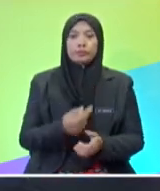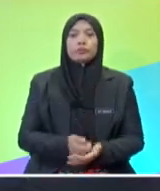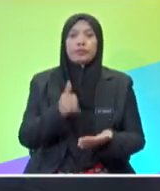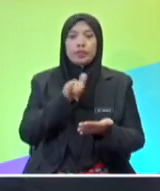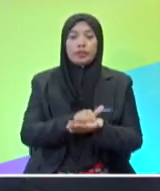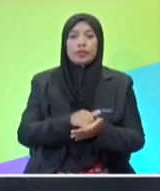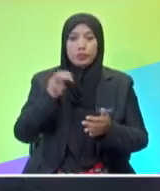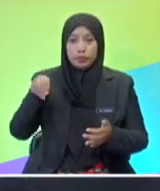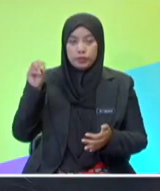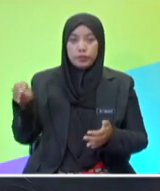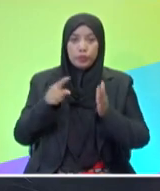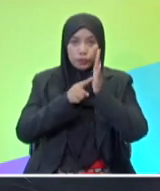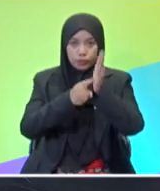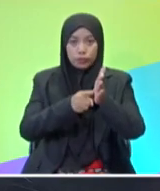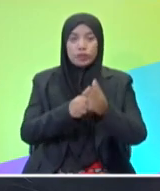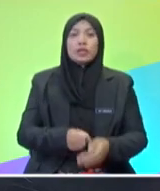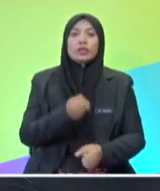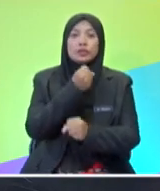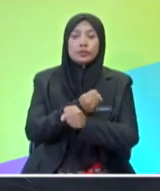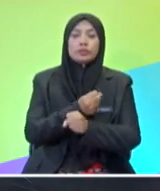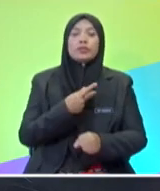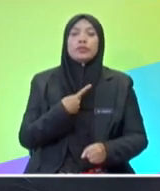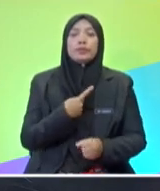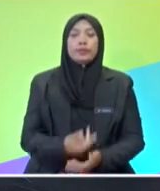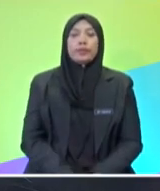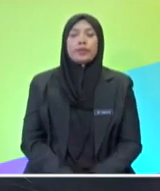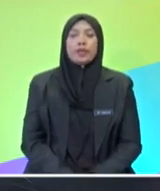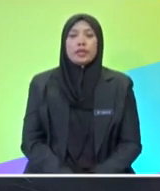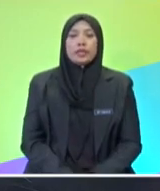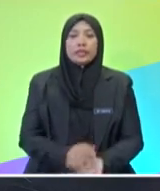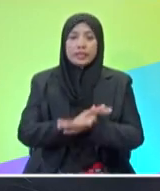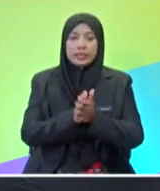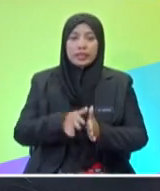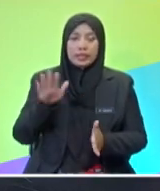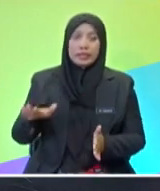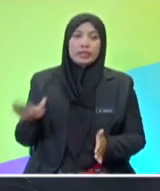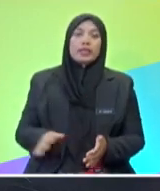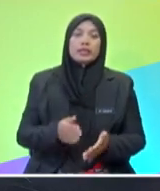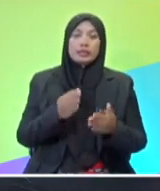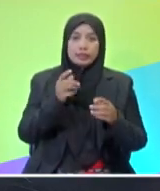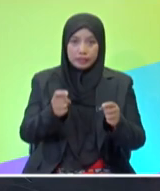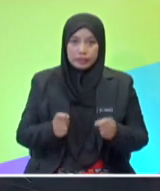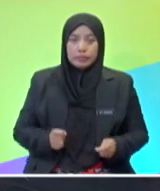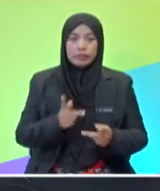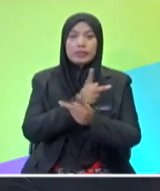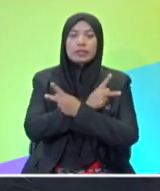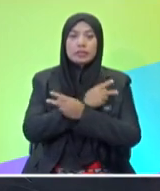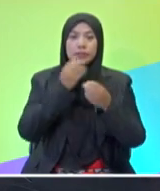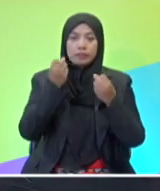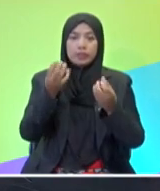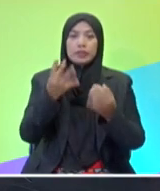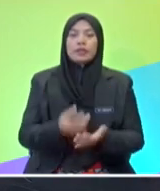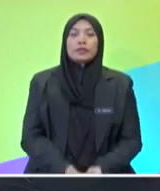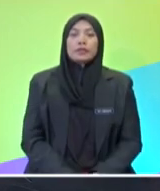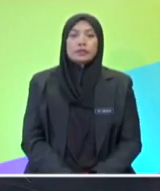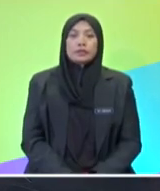boleh cari rujukan anda dekat Sumberku. Ya, betul. Okey, jadi adik-adik, terima kasih banyak-banyak kerana menonton kami hingga hujung siaran. Terima